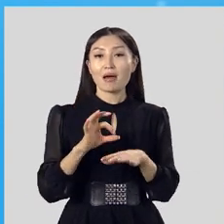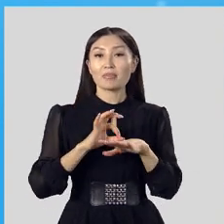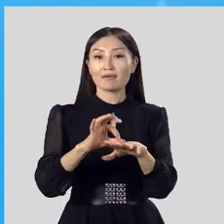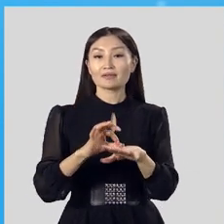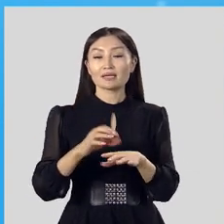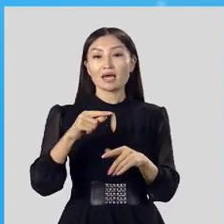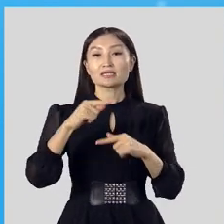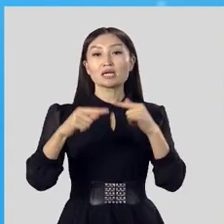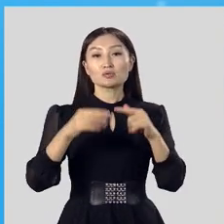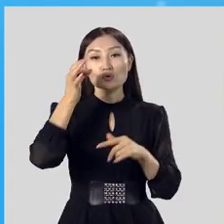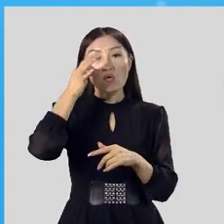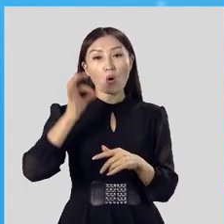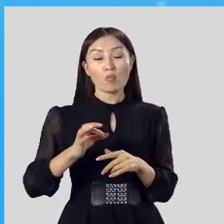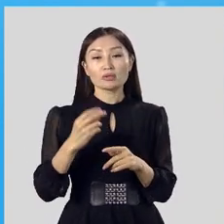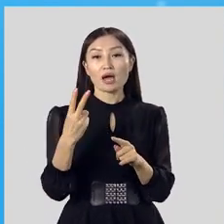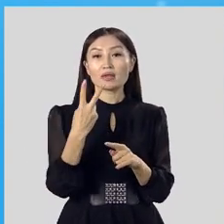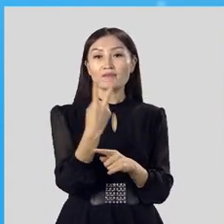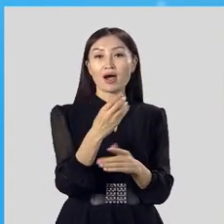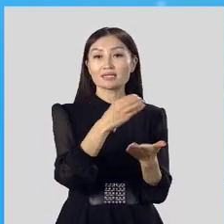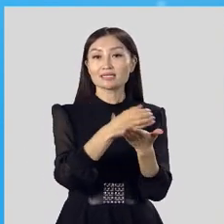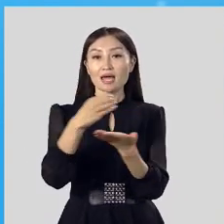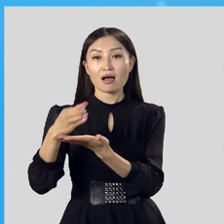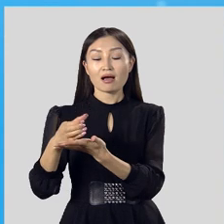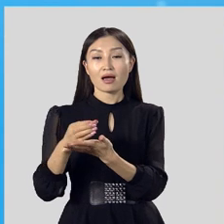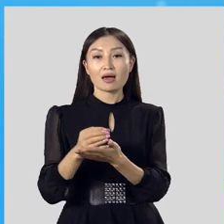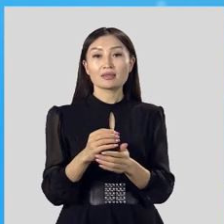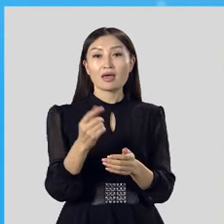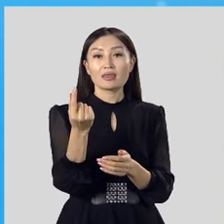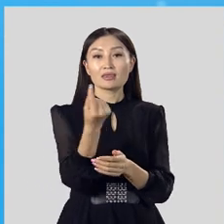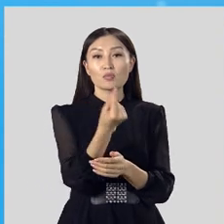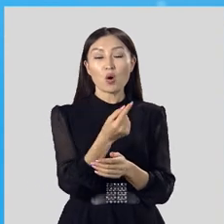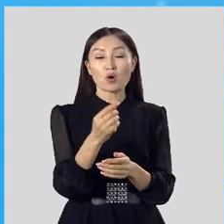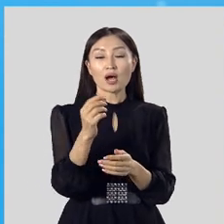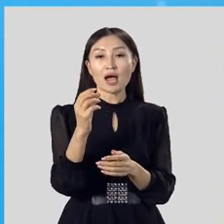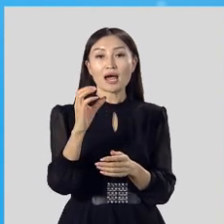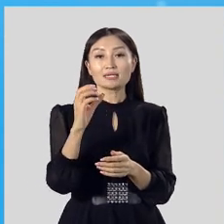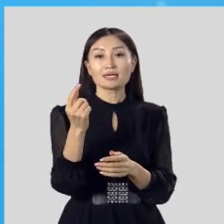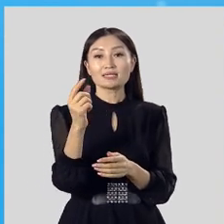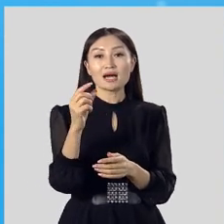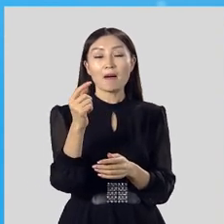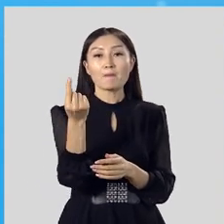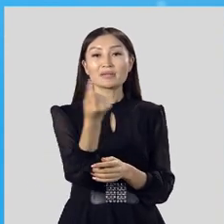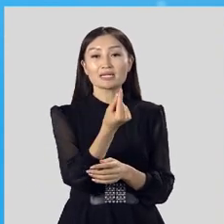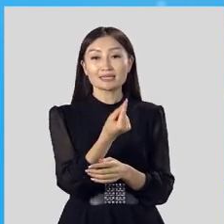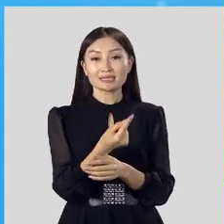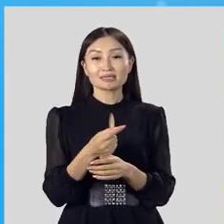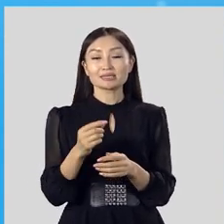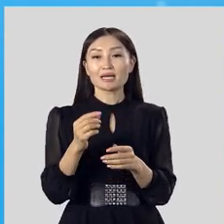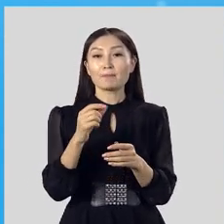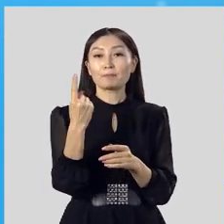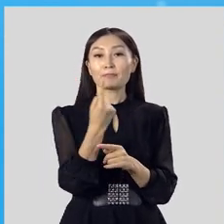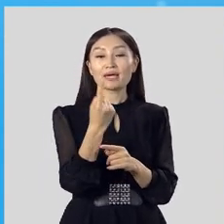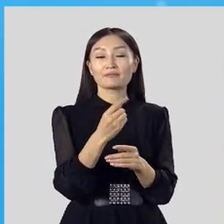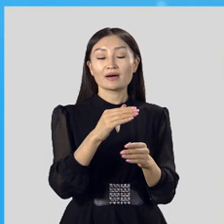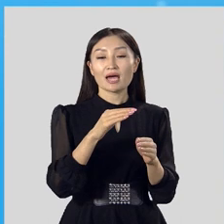проведения следующего опыта в 2 стакана поместим немного зерновок ржи и пшеницы. Первый стакан